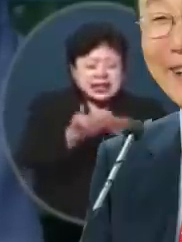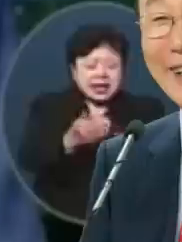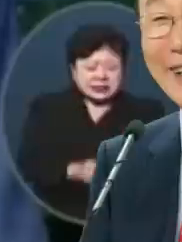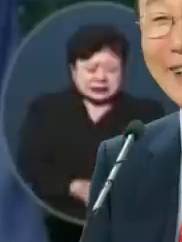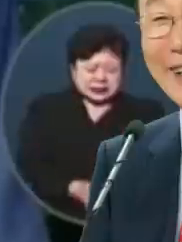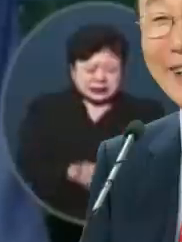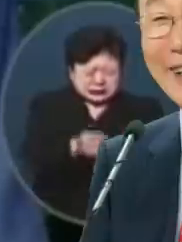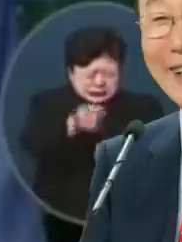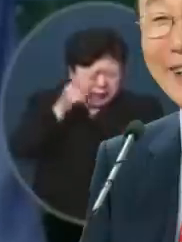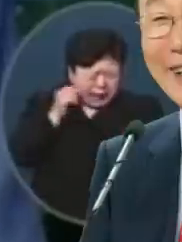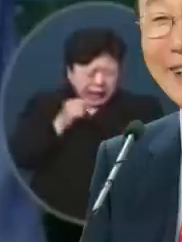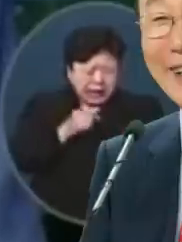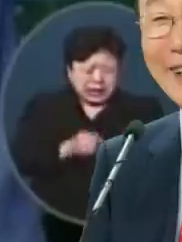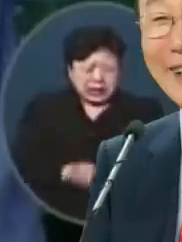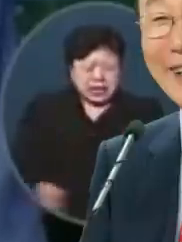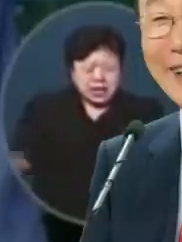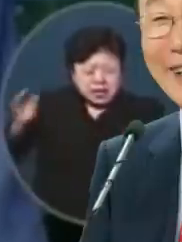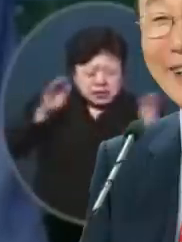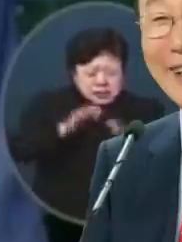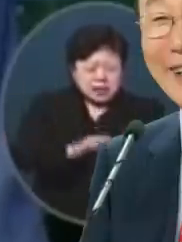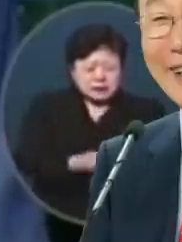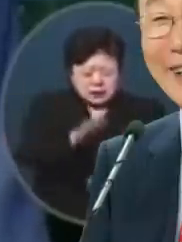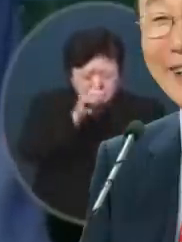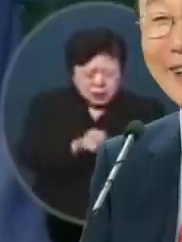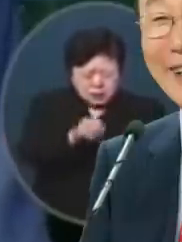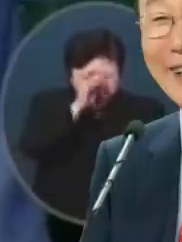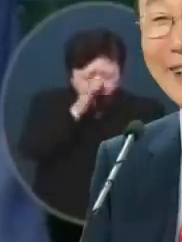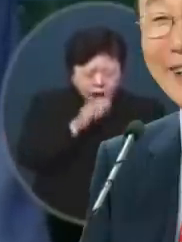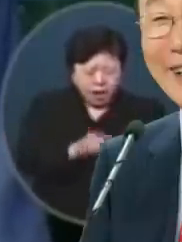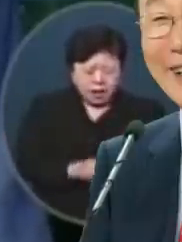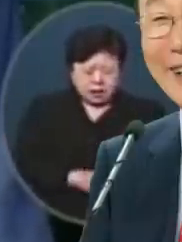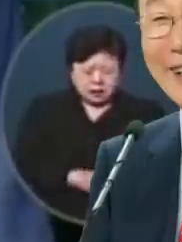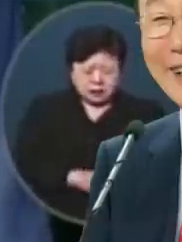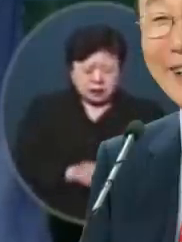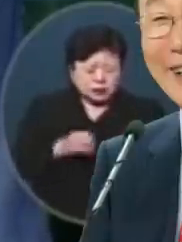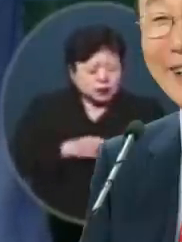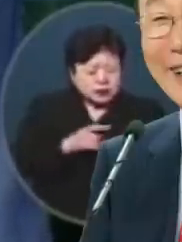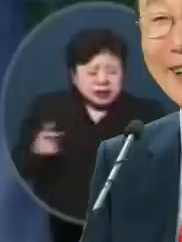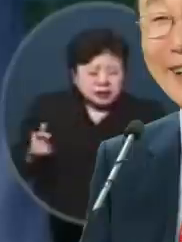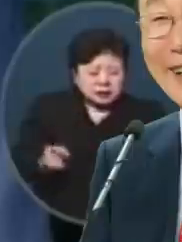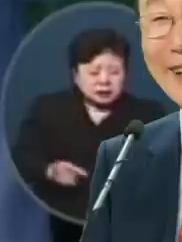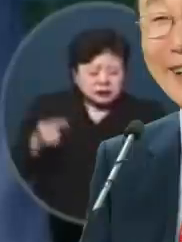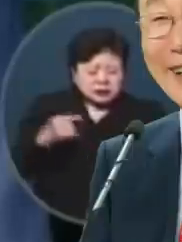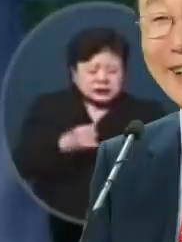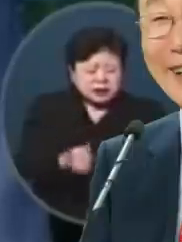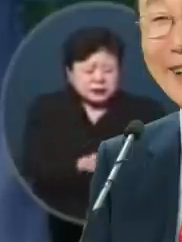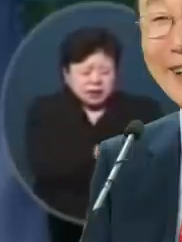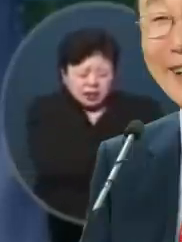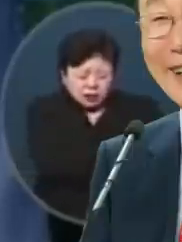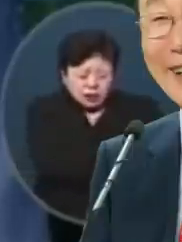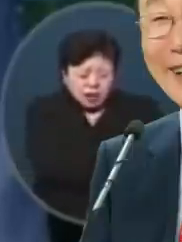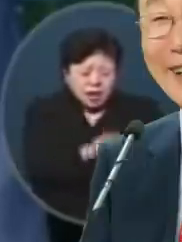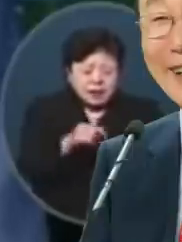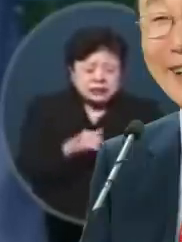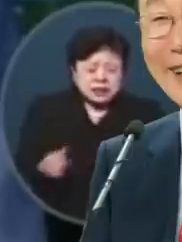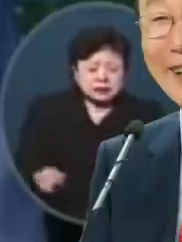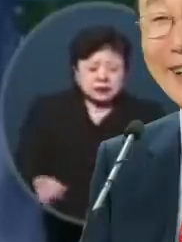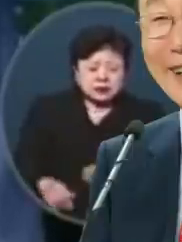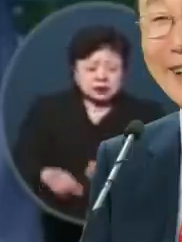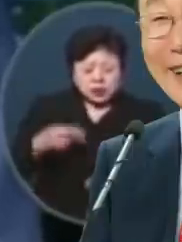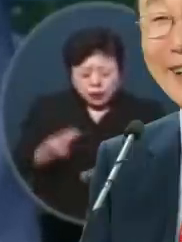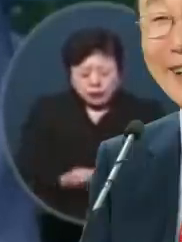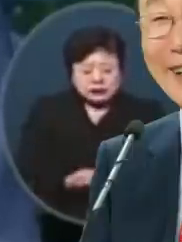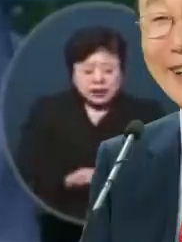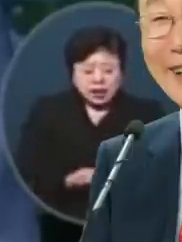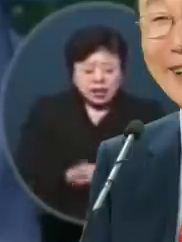현병과 백주의 황폐하는 파멸을 두려워하지 않게 하시니 천인이 내 곁에서 만인이 내 우편에서 엎드려지나 이